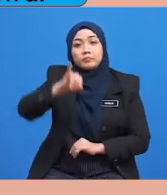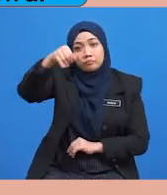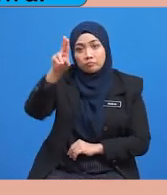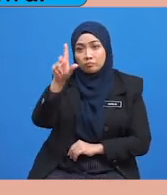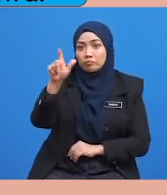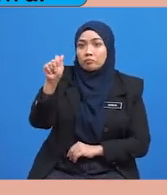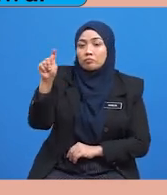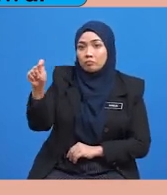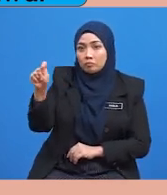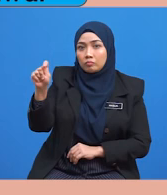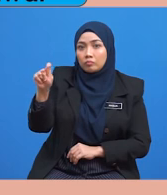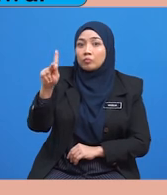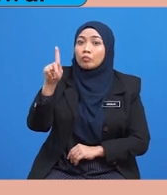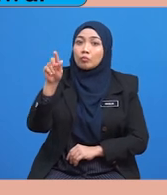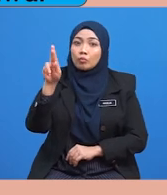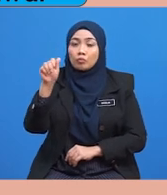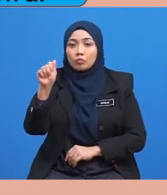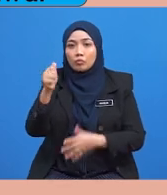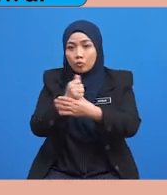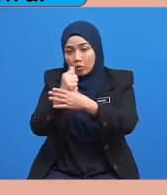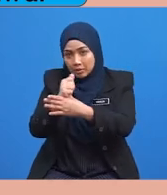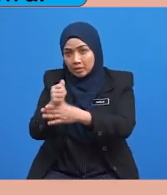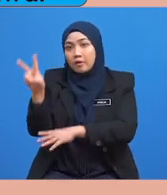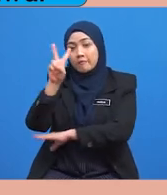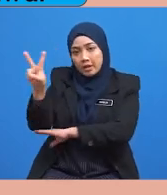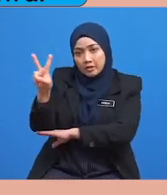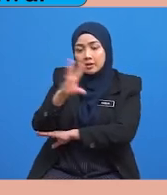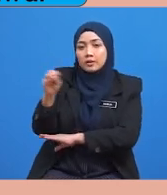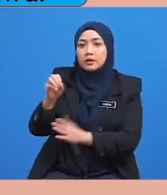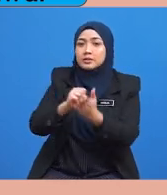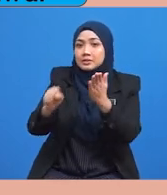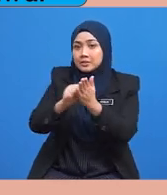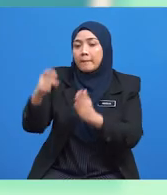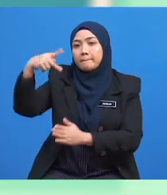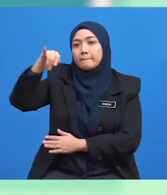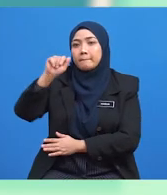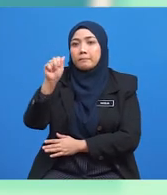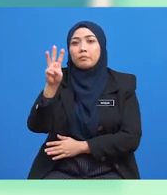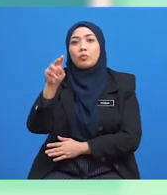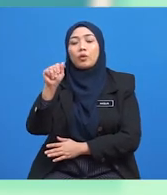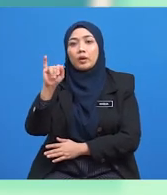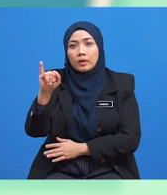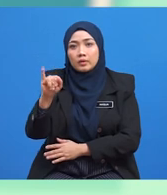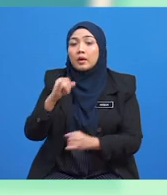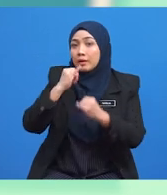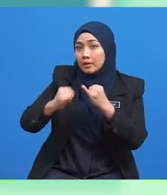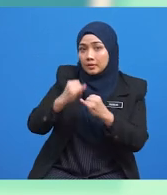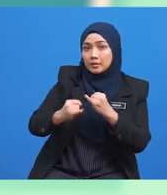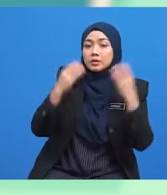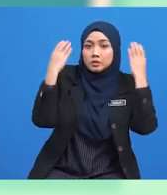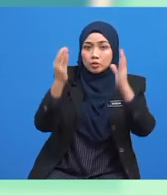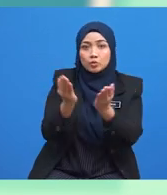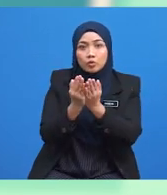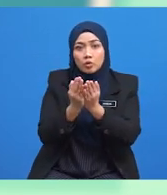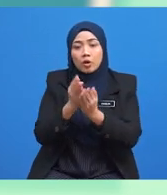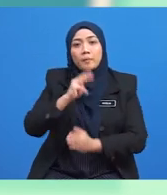julat, julat antara kuartil, variance dan sisihan piawai. Akhir kata, cikgu doakan